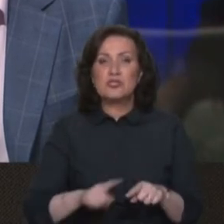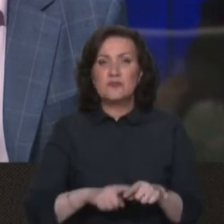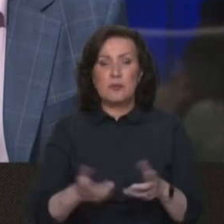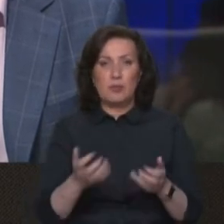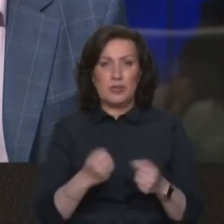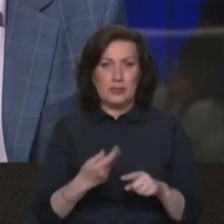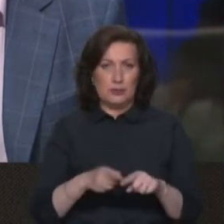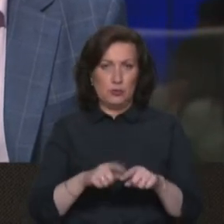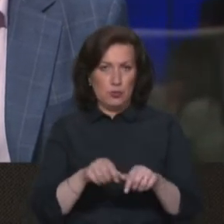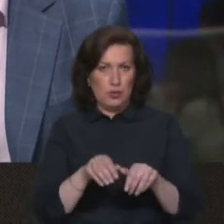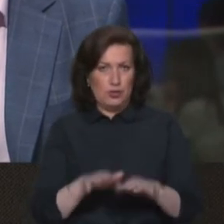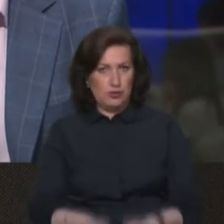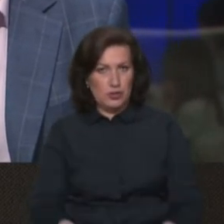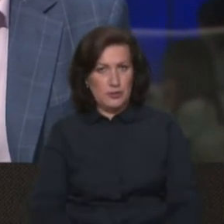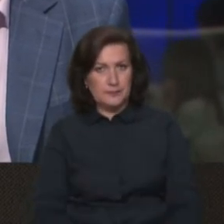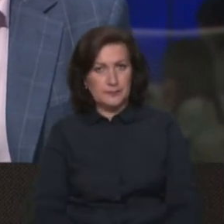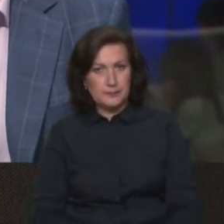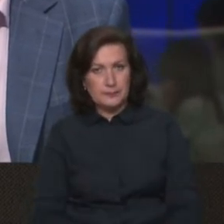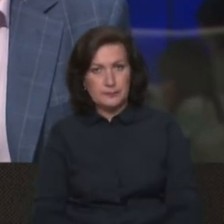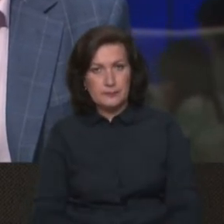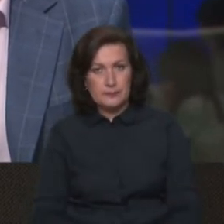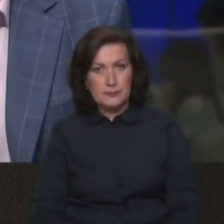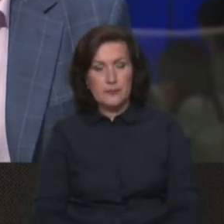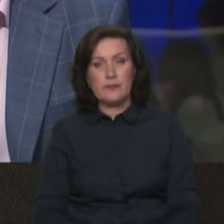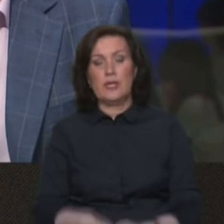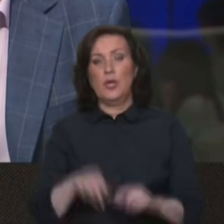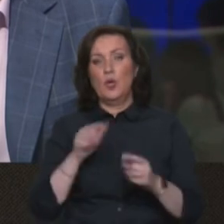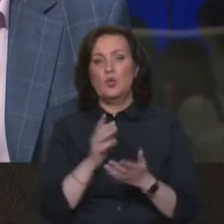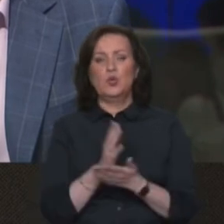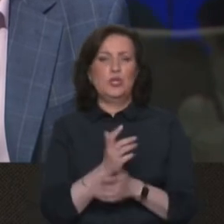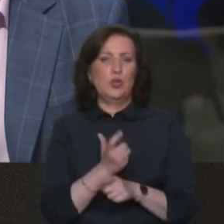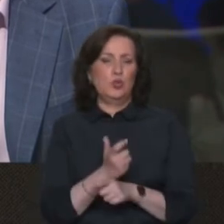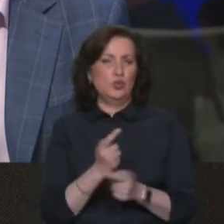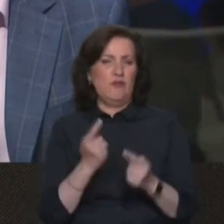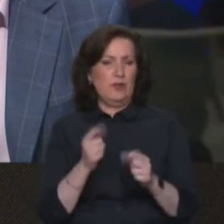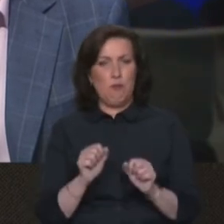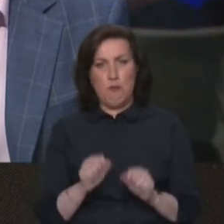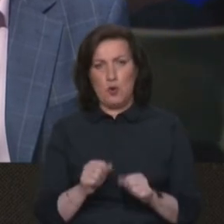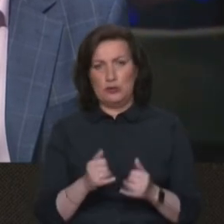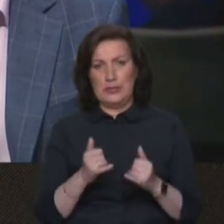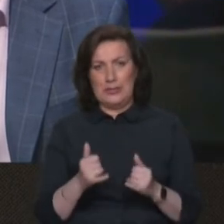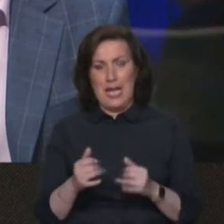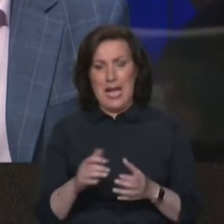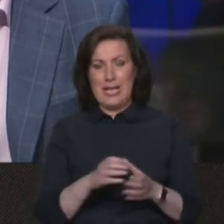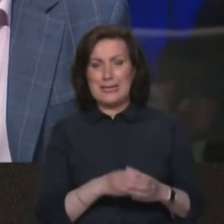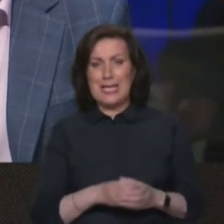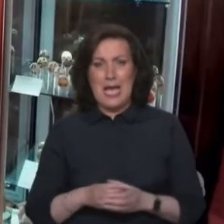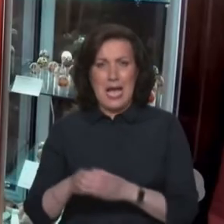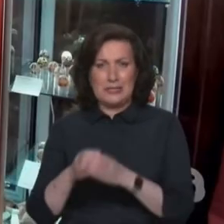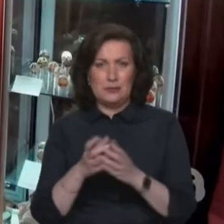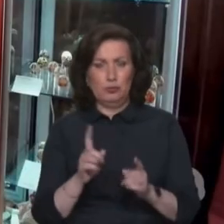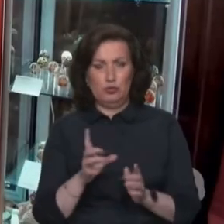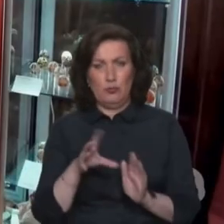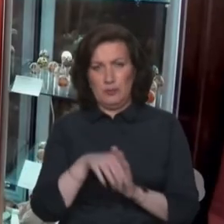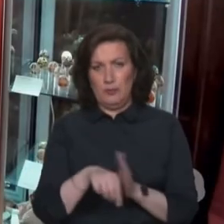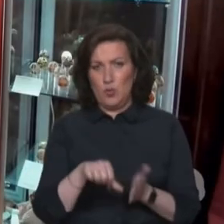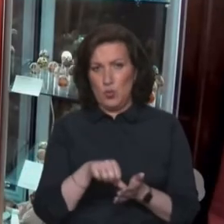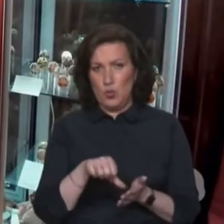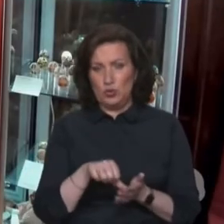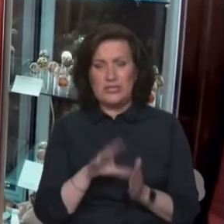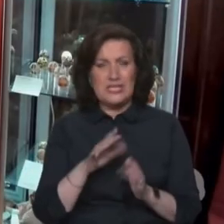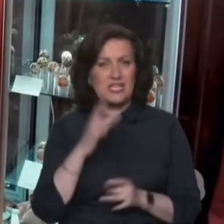пришвидшити прийняття цього рішення? Тут є дуже велика можливість для діаспори, щоб брати участь, не